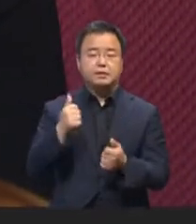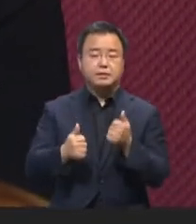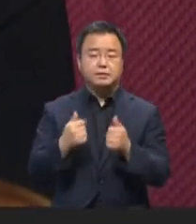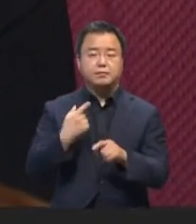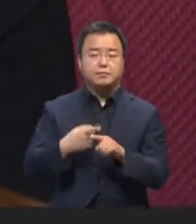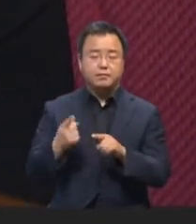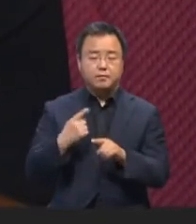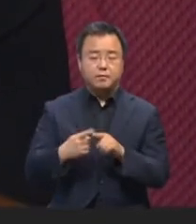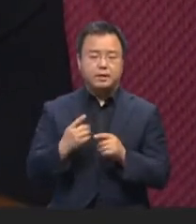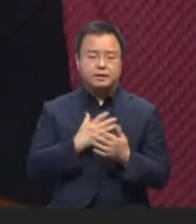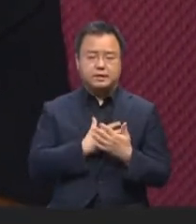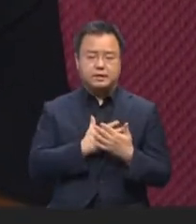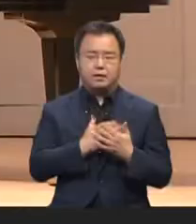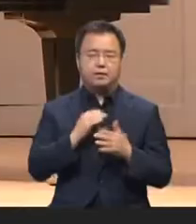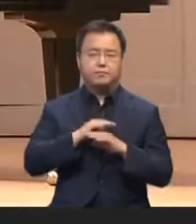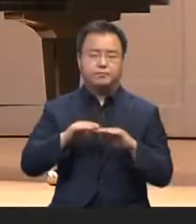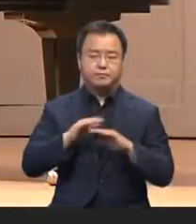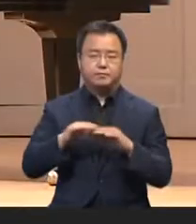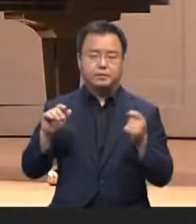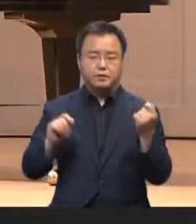추스르고 연주를 시작합니다.